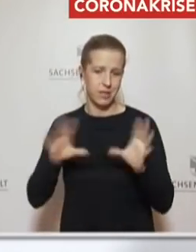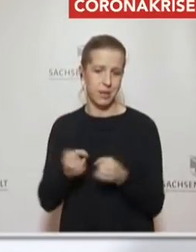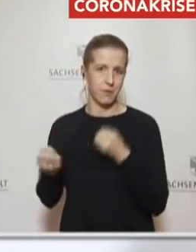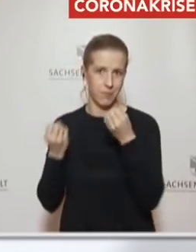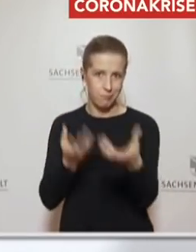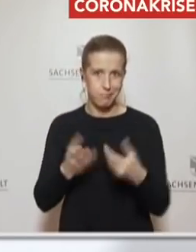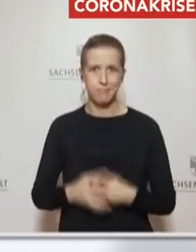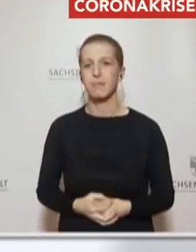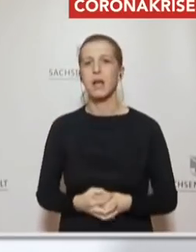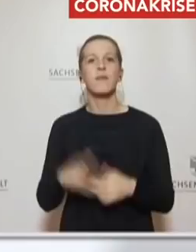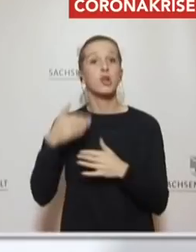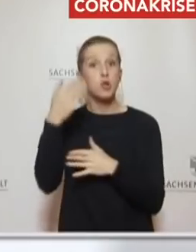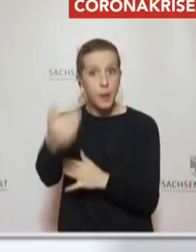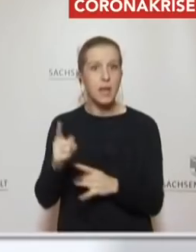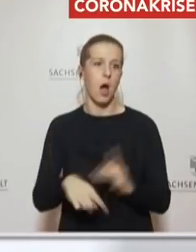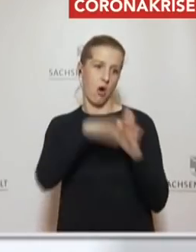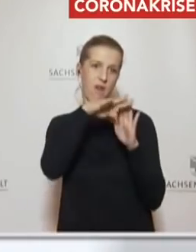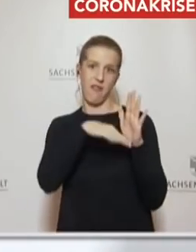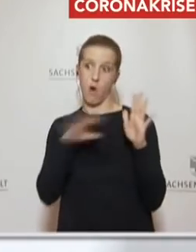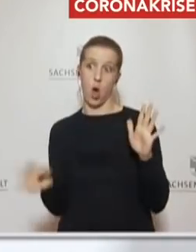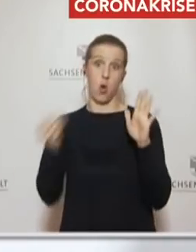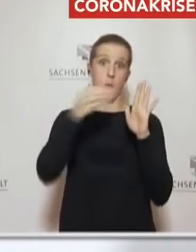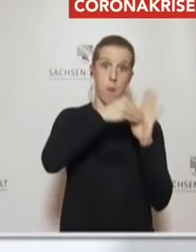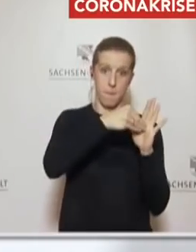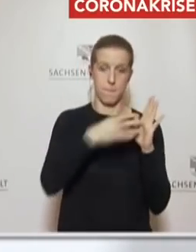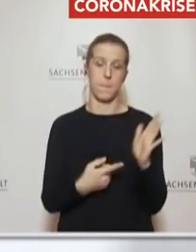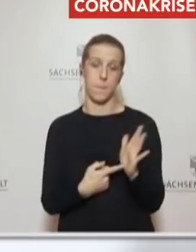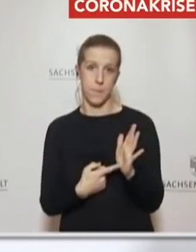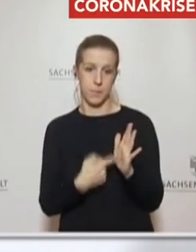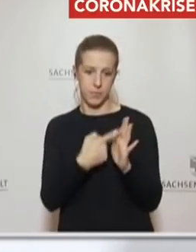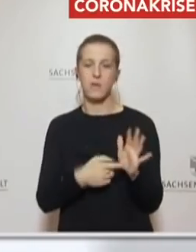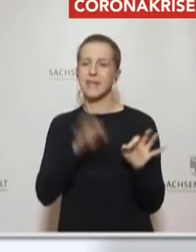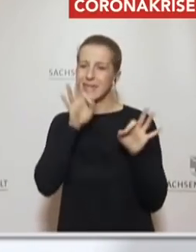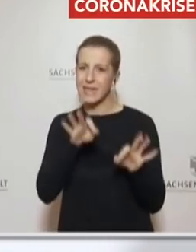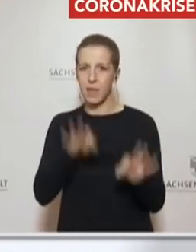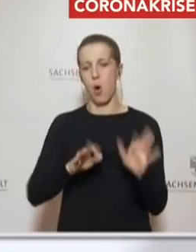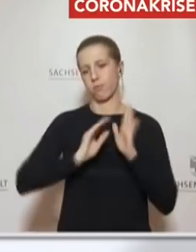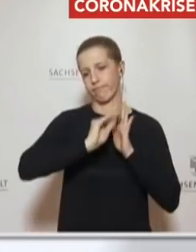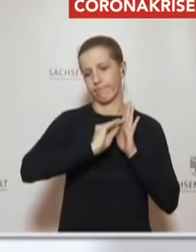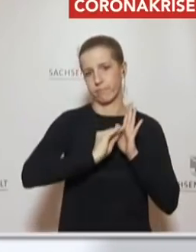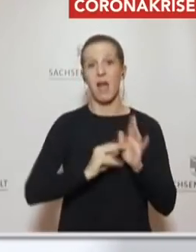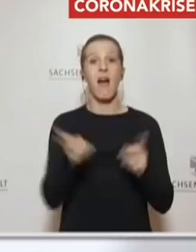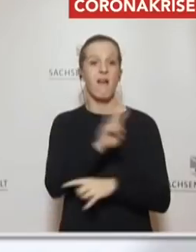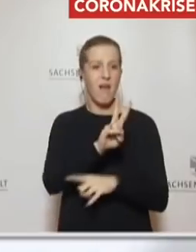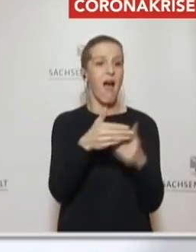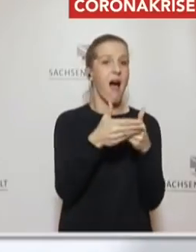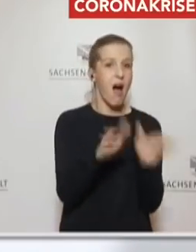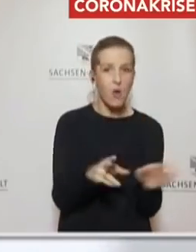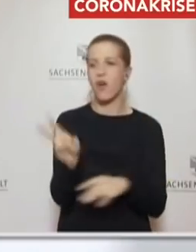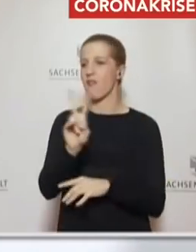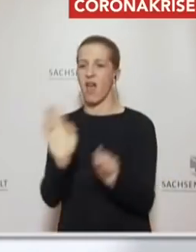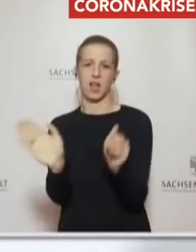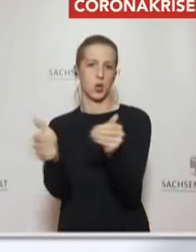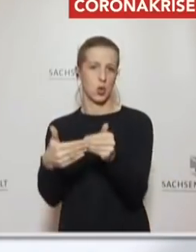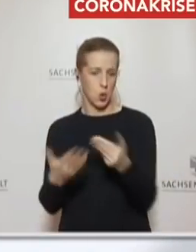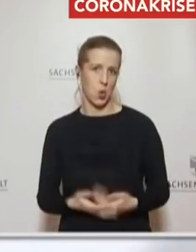behandeln, denn das wird ja nachher in der Verordnung auch Niederschlag finden. Das heißt, da wird dann genau stehen, wer darf aufmachen, wer muss zumachen,